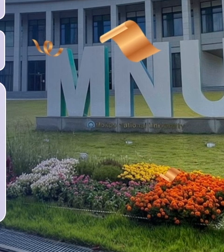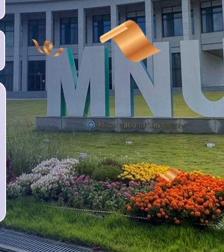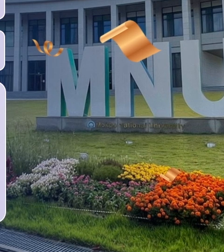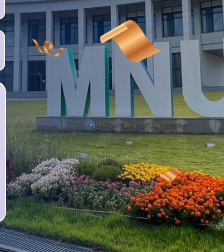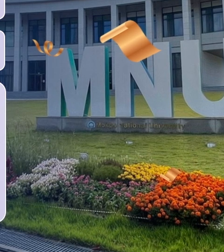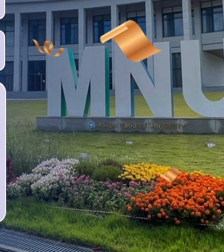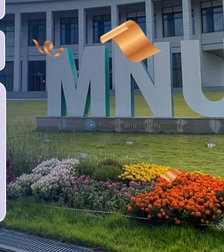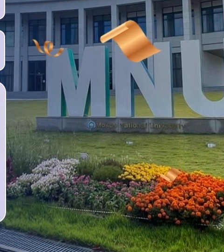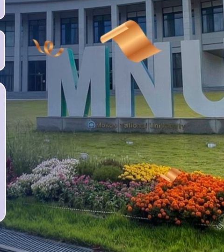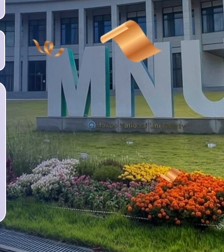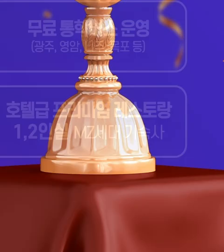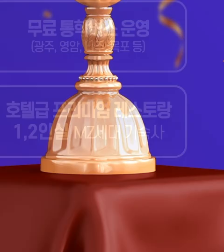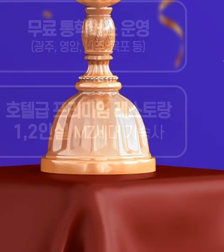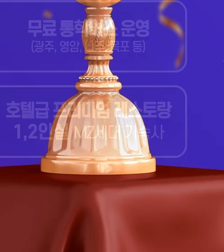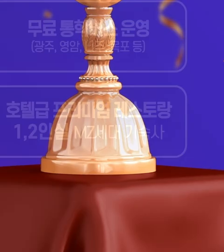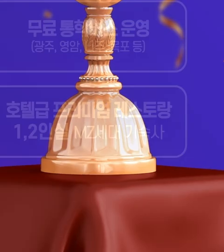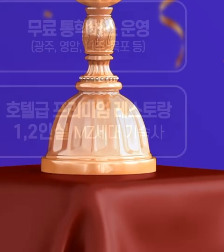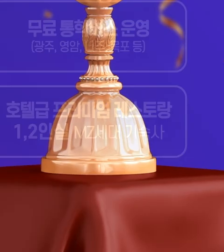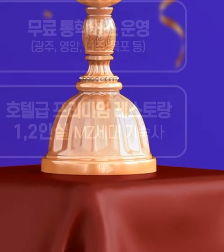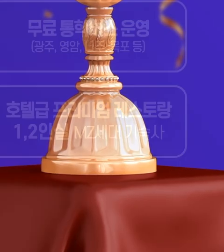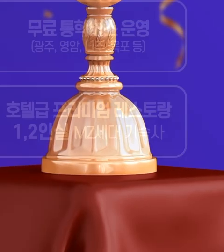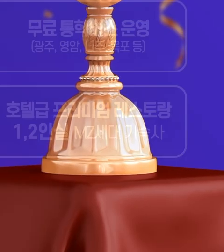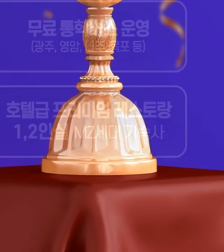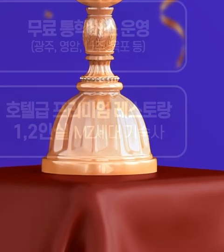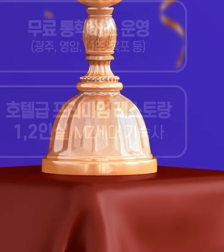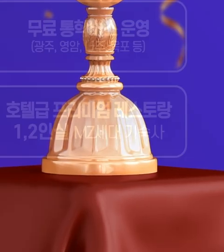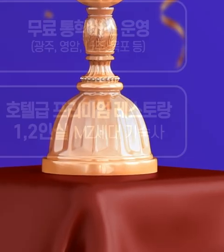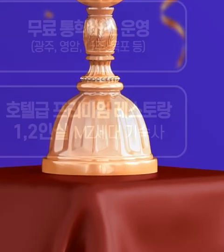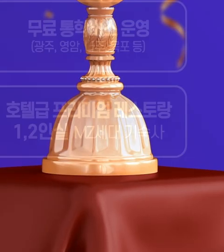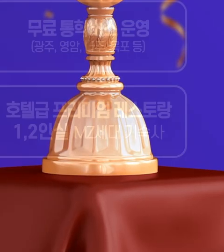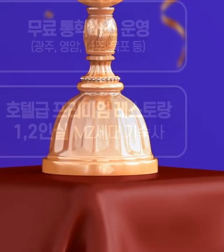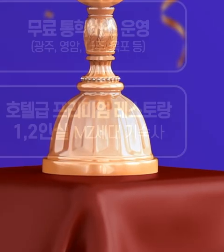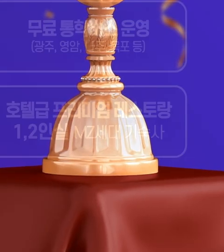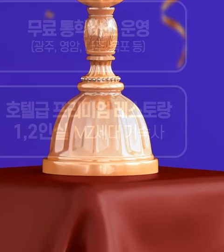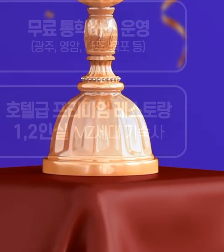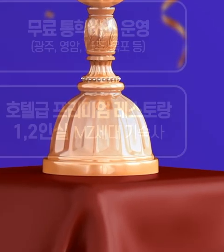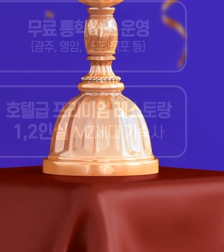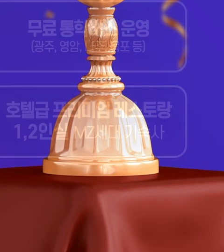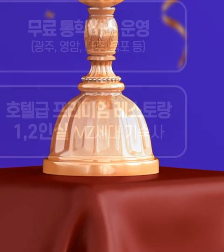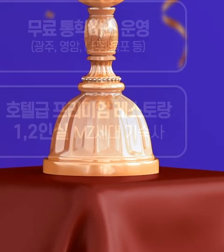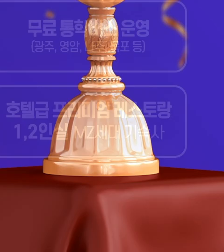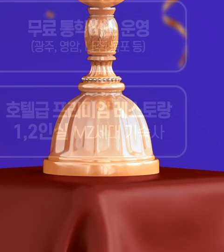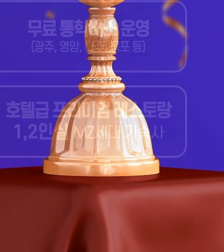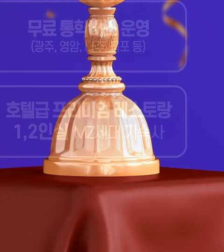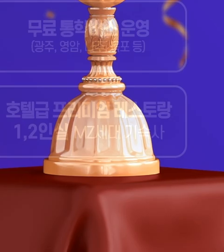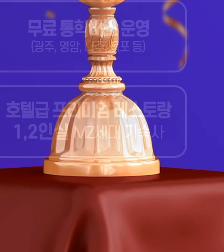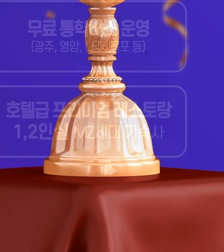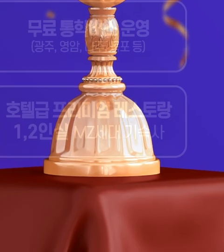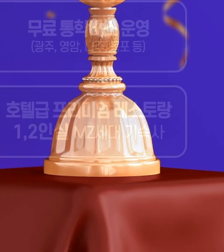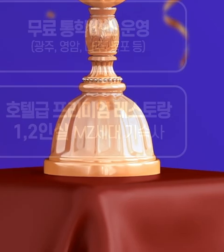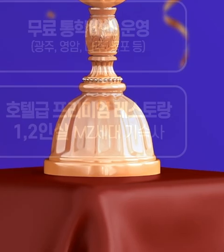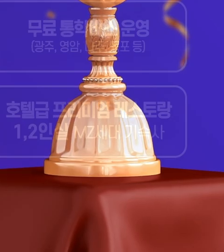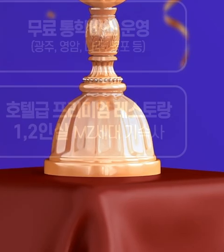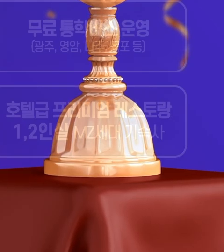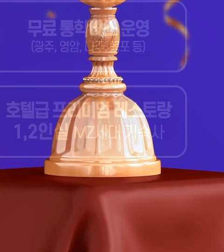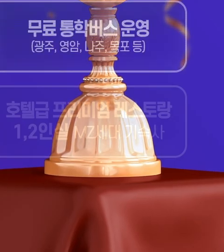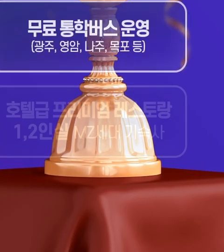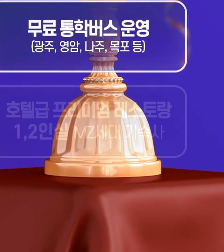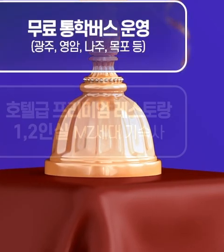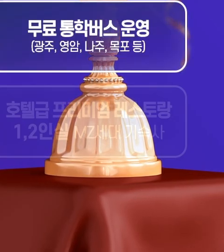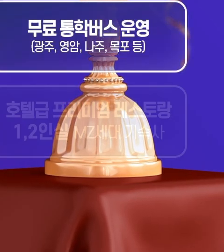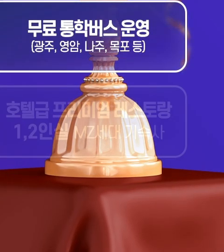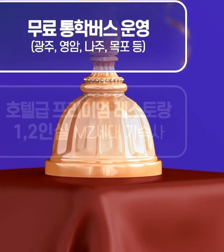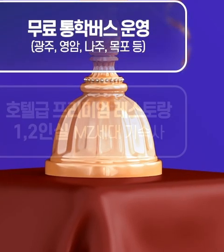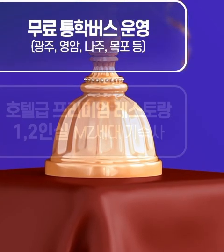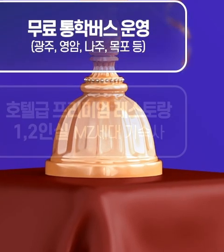끊임없이 성장하고 있습니다. 국립목포대학교는 2024년 글로컬 대학으로 최종 선정되어 자율전공제 운영,